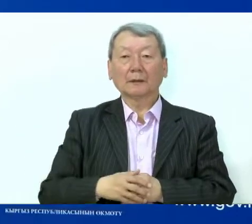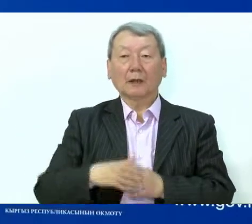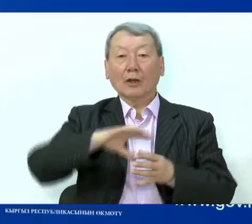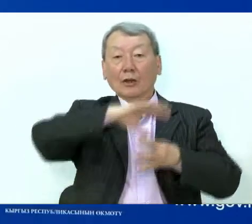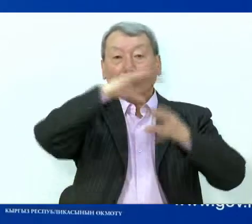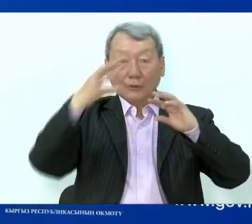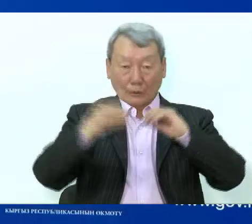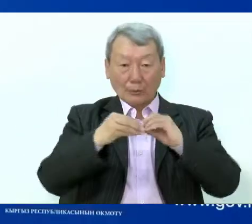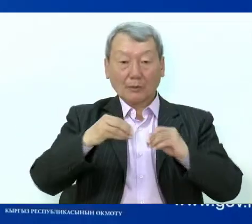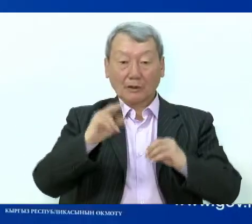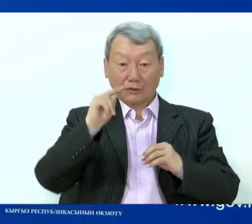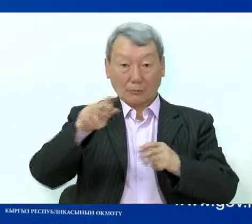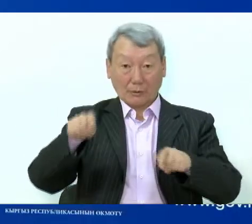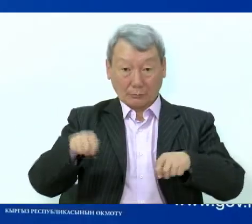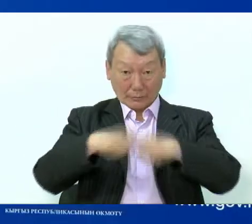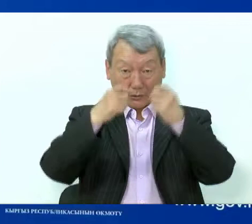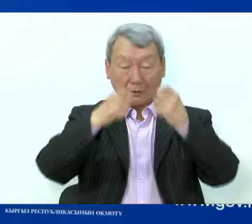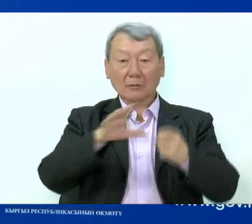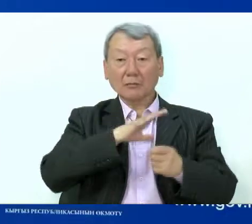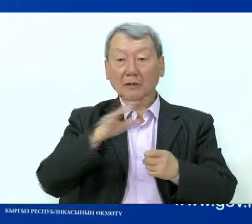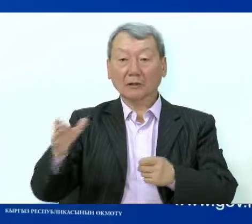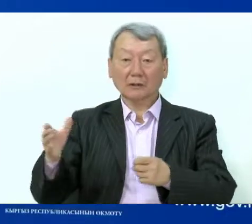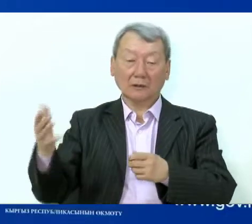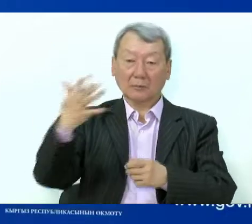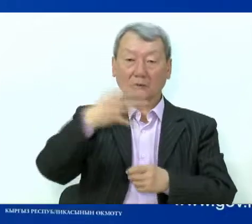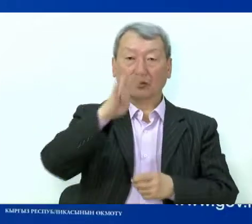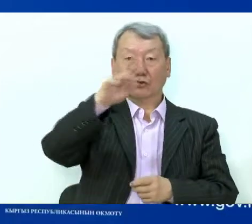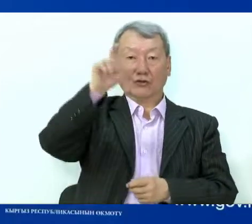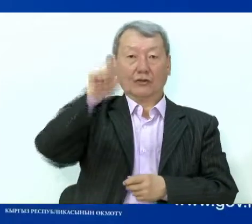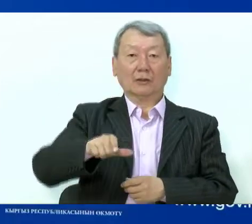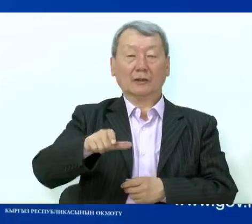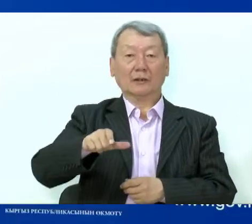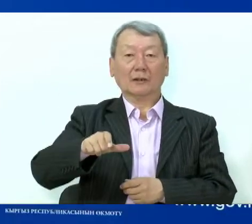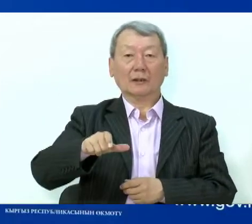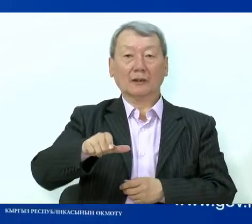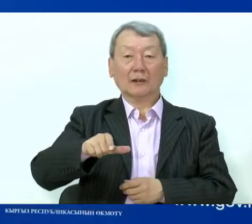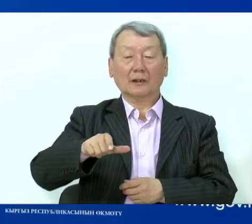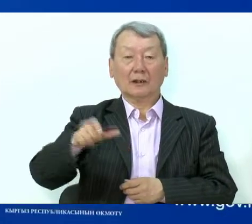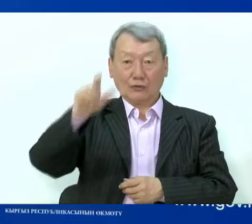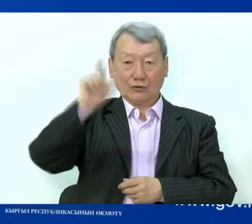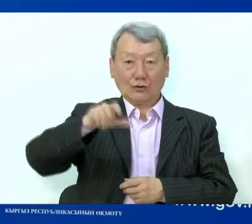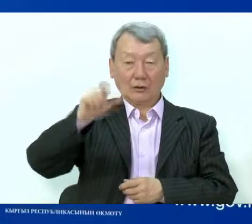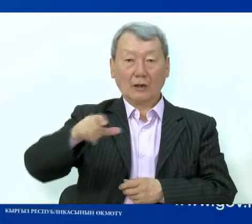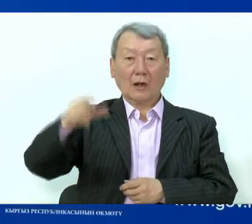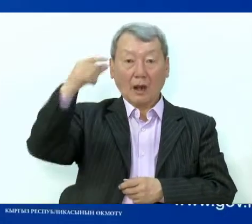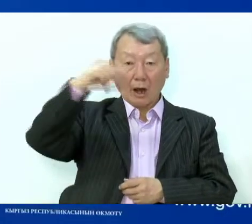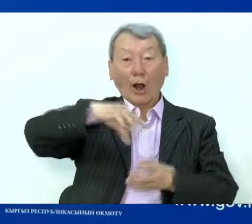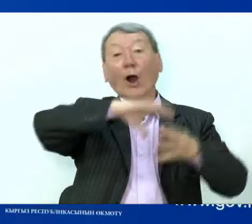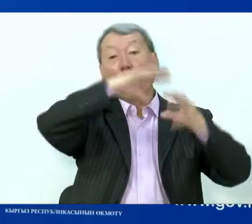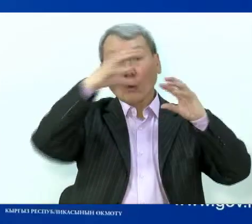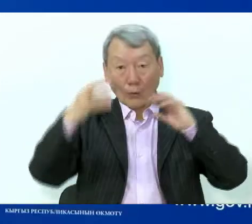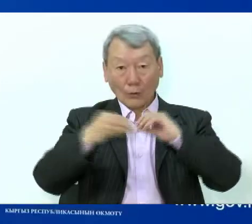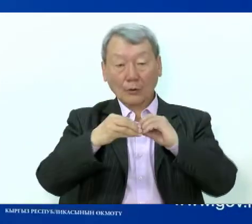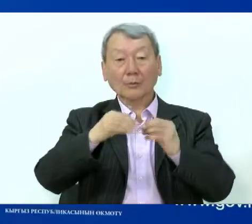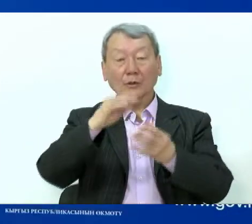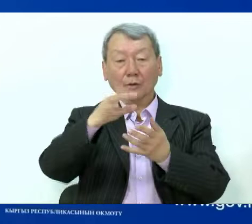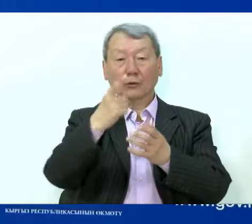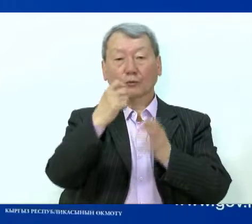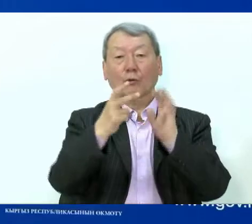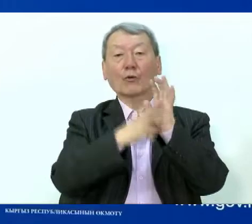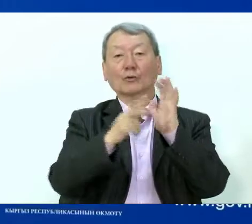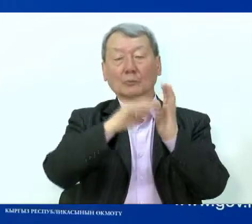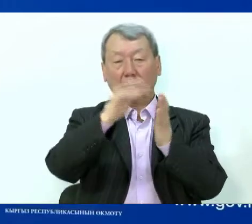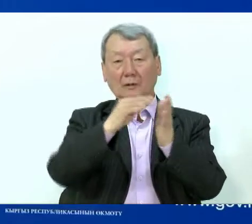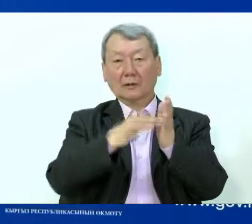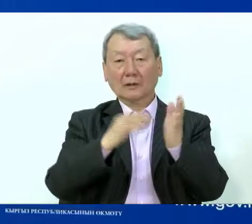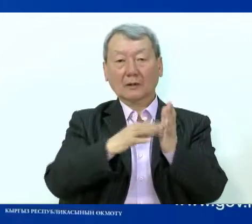Всего за нарушение чрезвычайного положения в городе Бишкек было доставлено 54 граждан, а общее количество составленных протоколов составило 180.